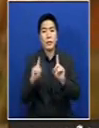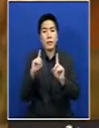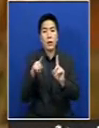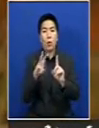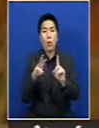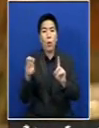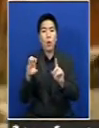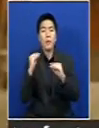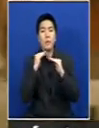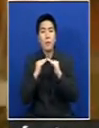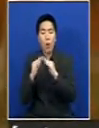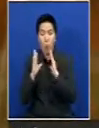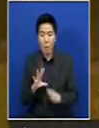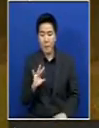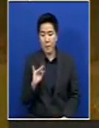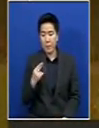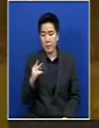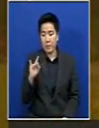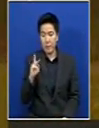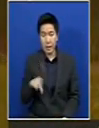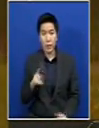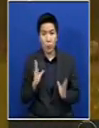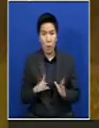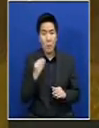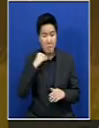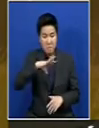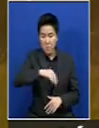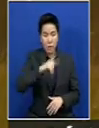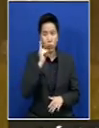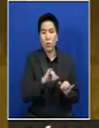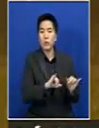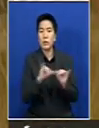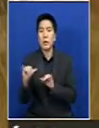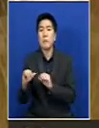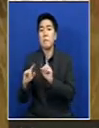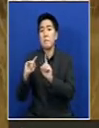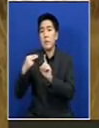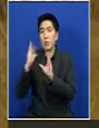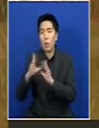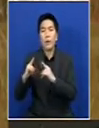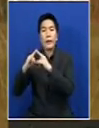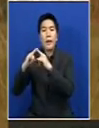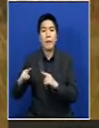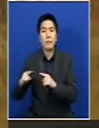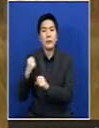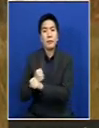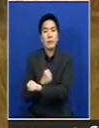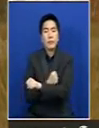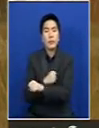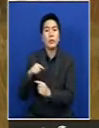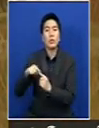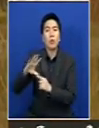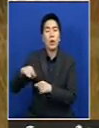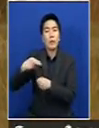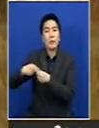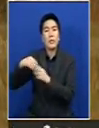คะประชาชนราว 88,000 คนต้องอพยพออกจากเมืองโดย 10,000 คนไปพักพิงในแคมป์คนงานเหมืองทร